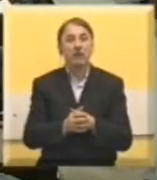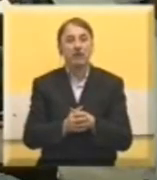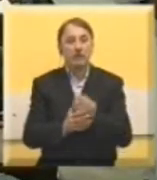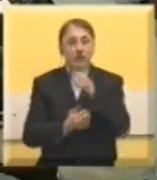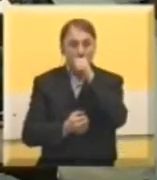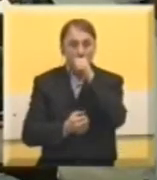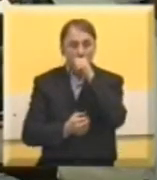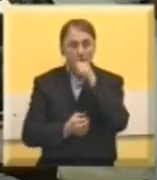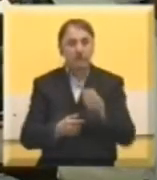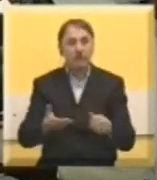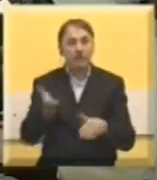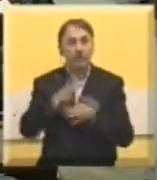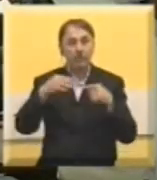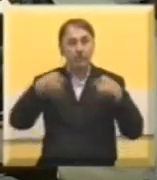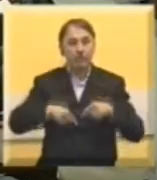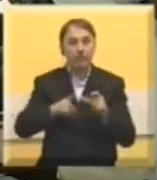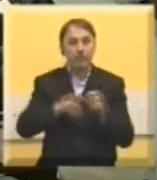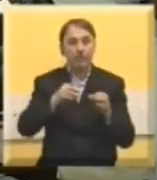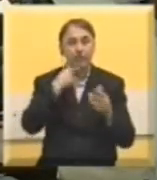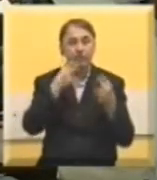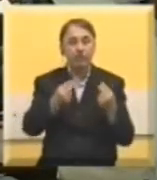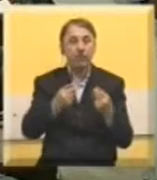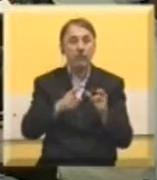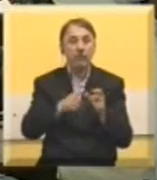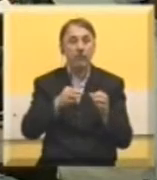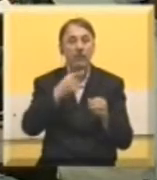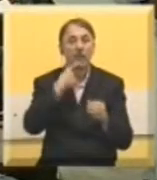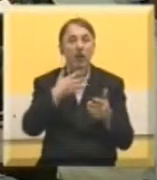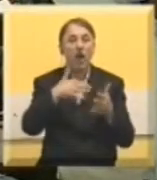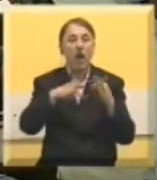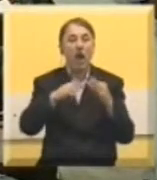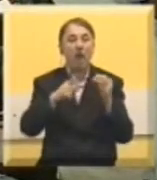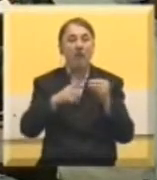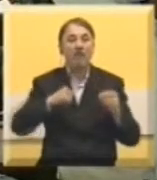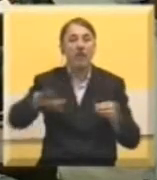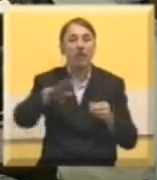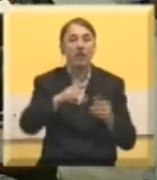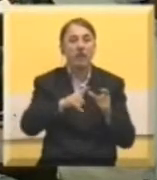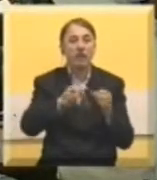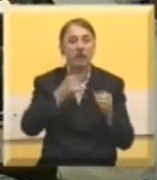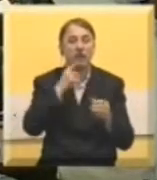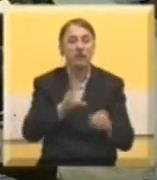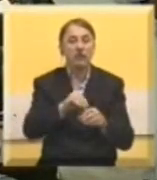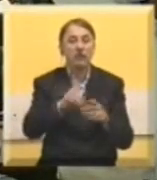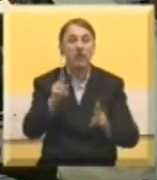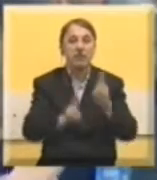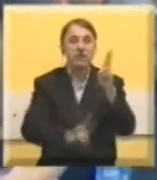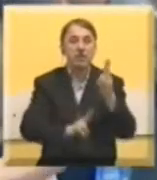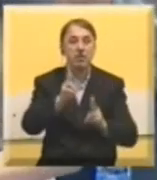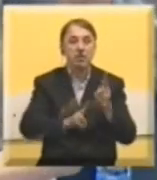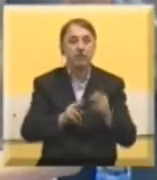Izvolite. Poštovani predsedniče, u skladu sa odredbama Poslovnika o radu Skupštine Autonomne pokrajine Vojvodine, reagujem na